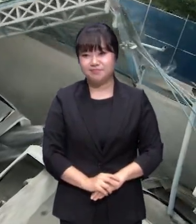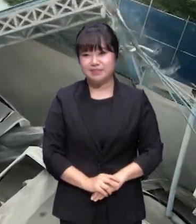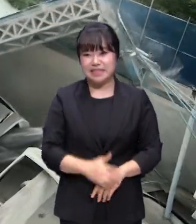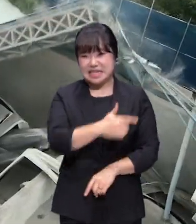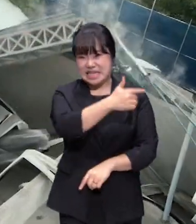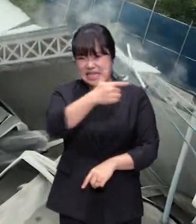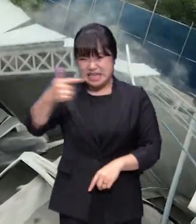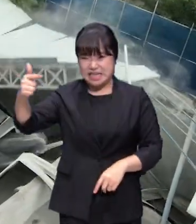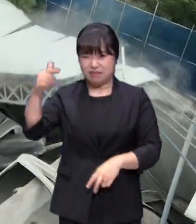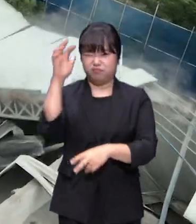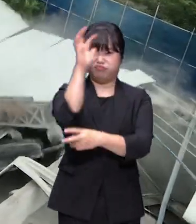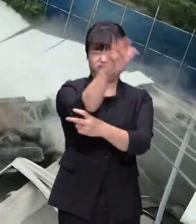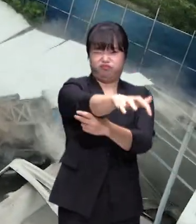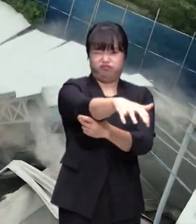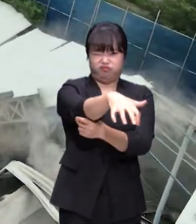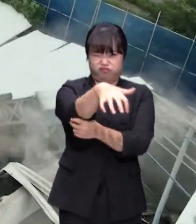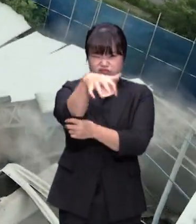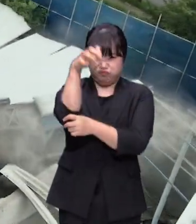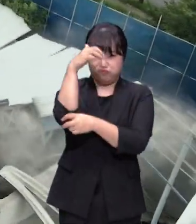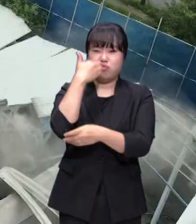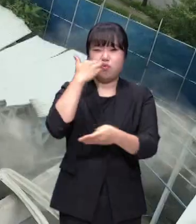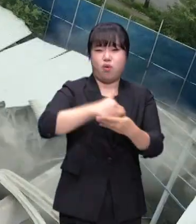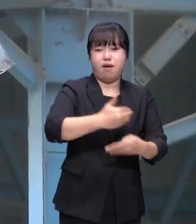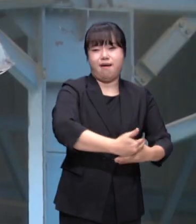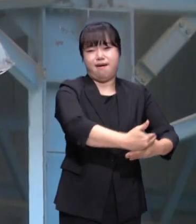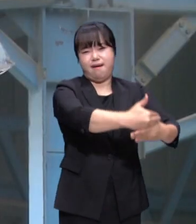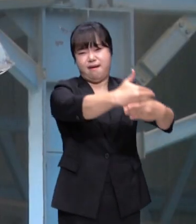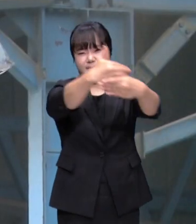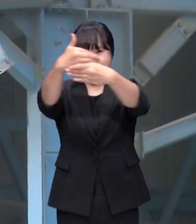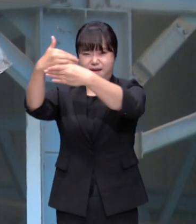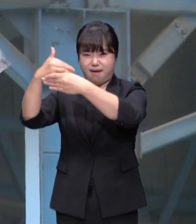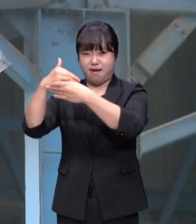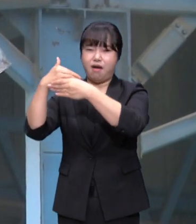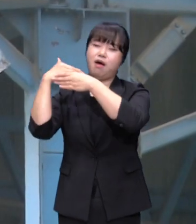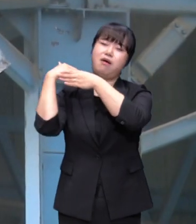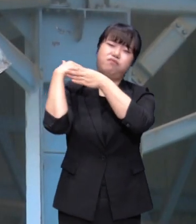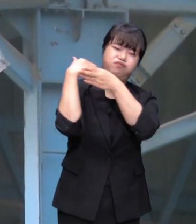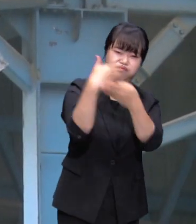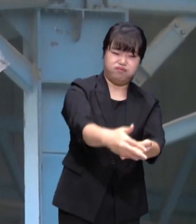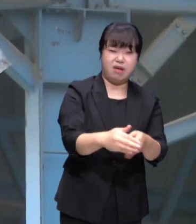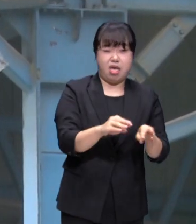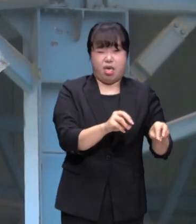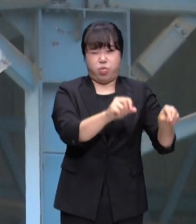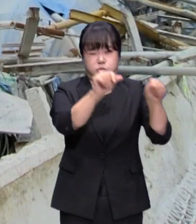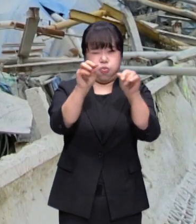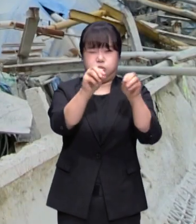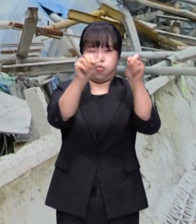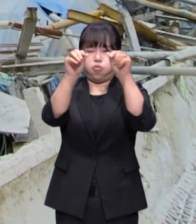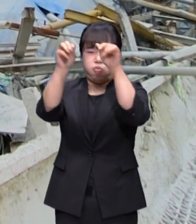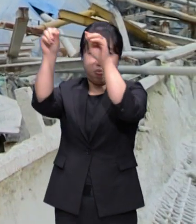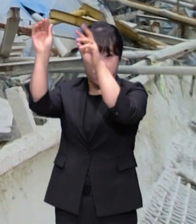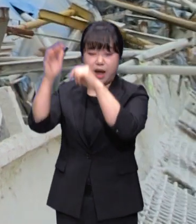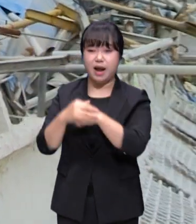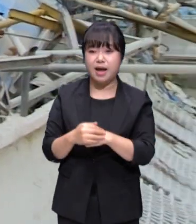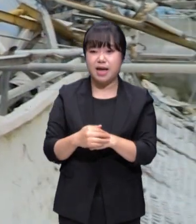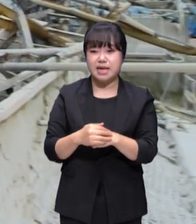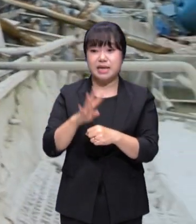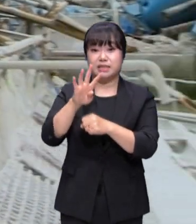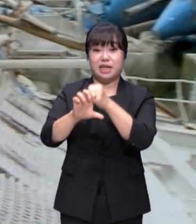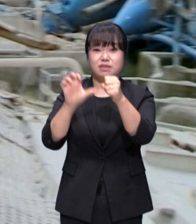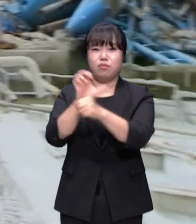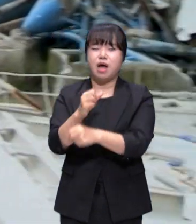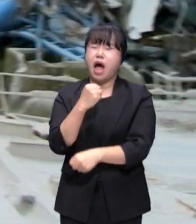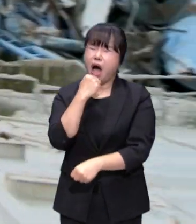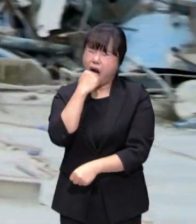대형 포크레인이 야적장의 외벽을 무너뜨립니다. 벽이 넘어지면서 하얀 분진이 올라오고 45년 수건